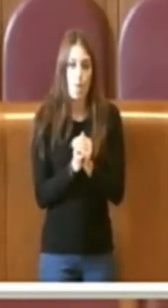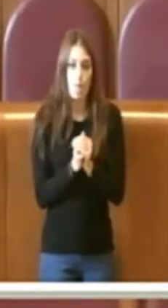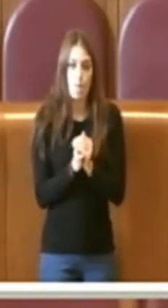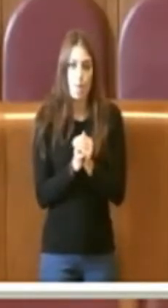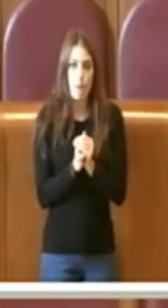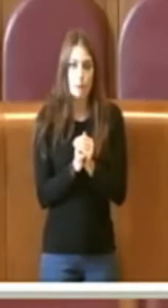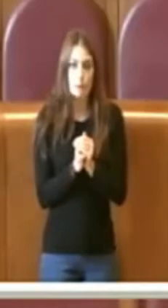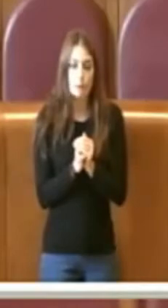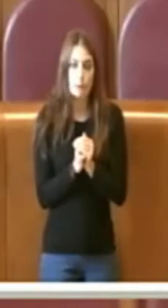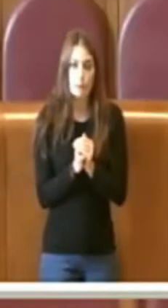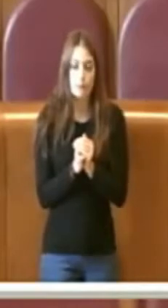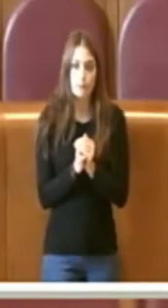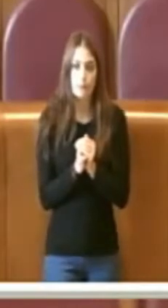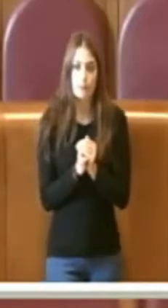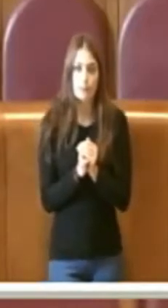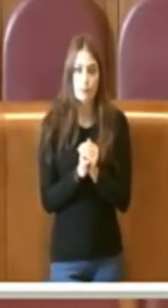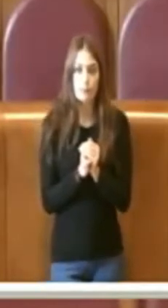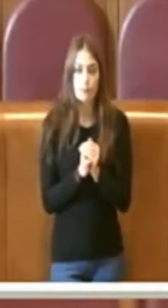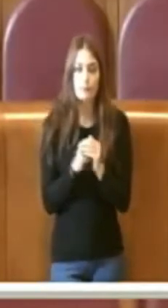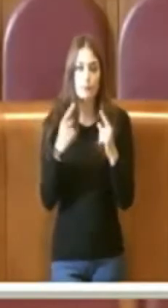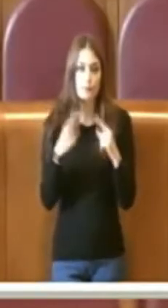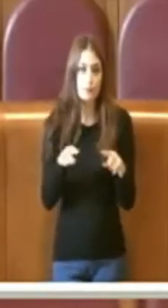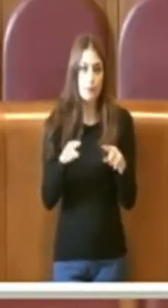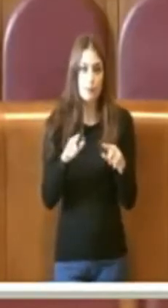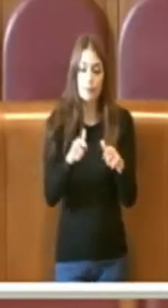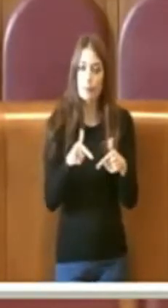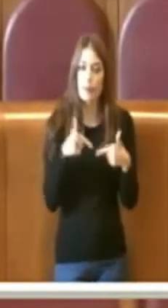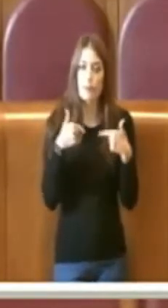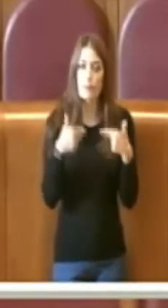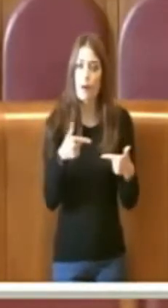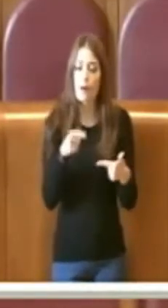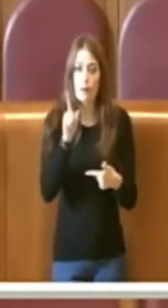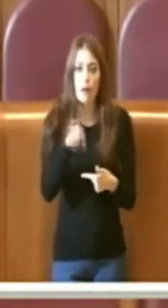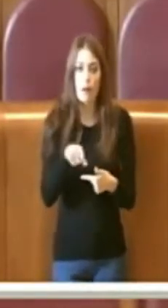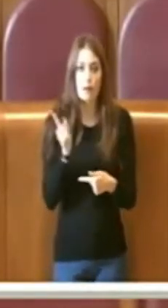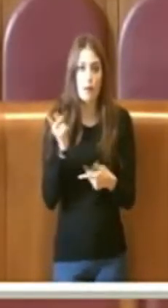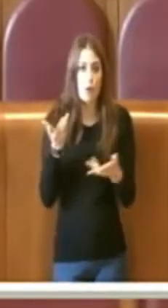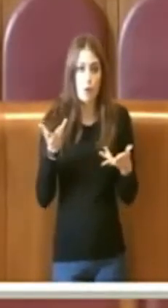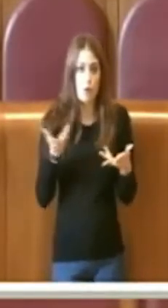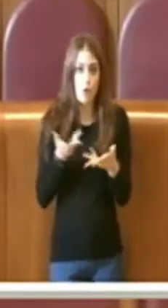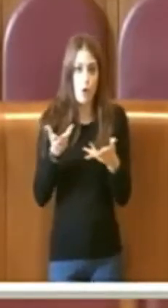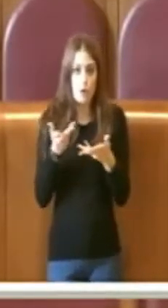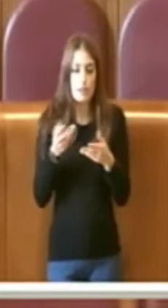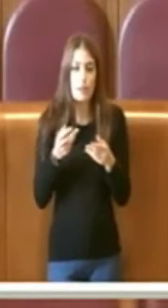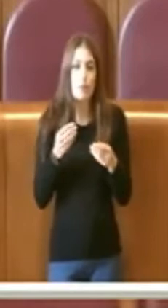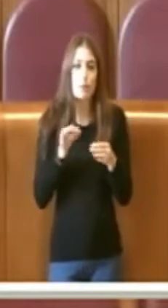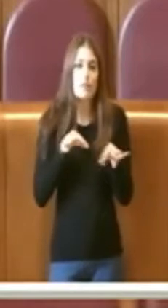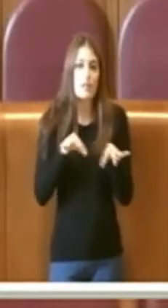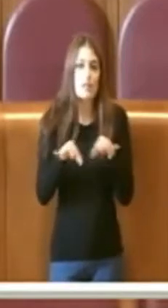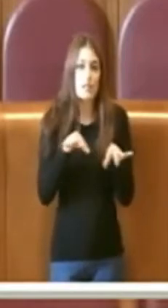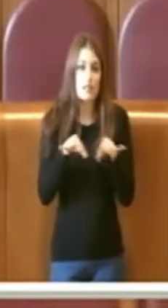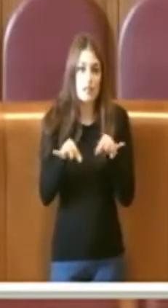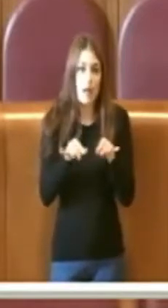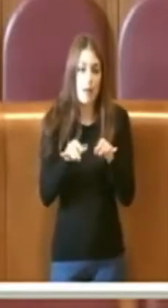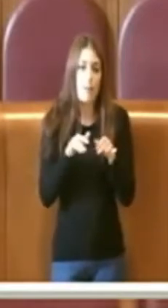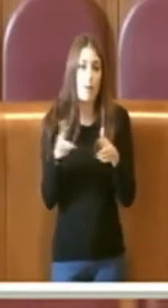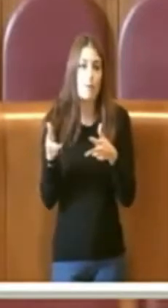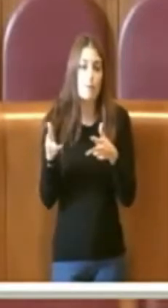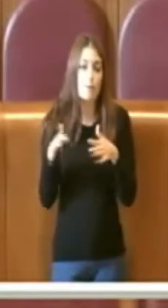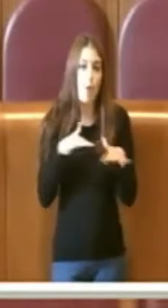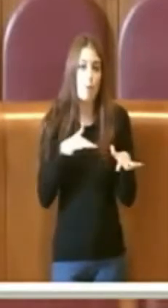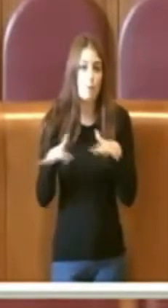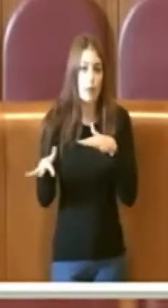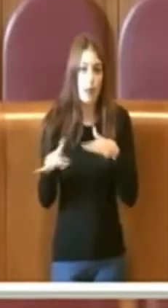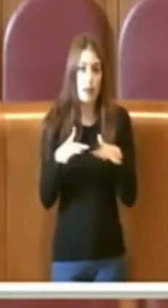E poi andando questo a gravare su un sistema di mobilità già affaticato, di servizi che